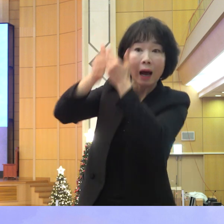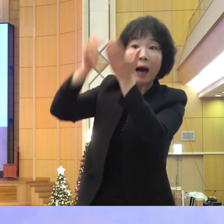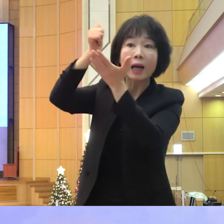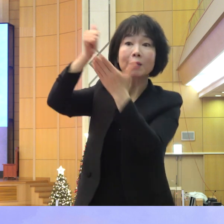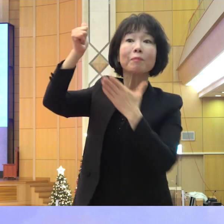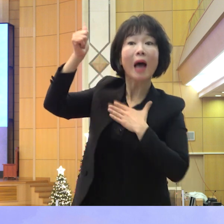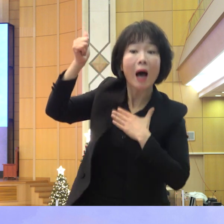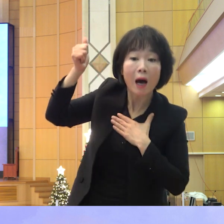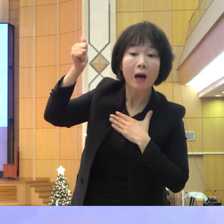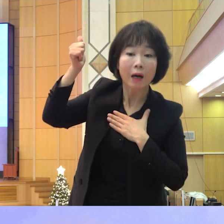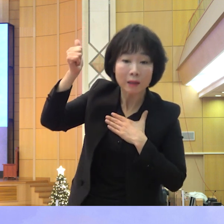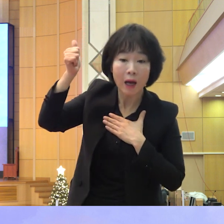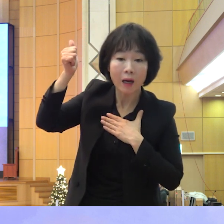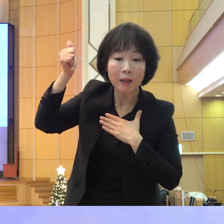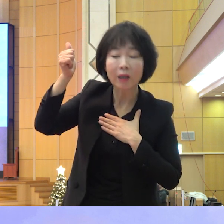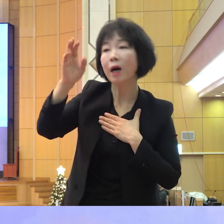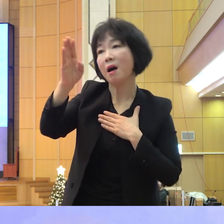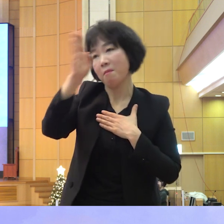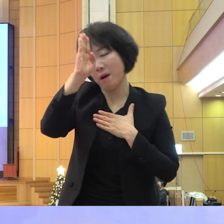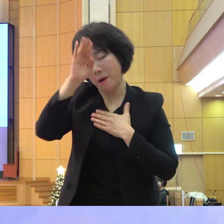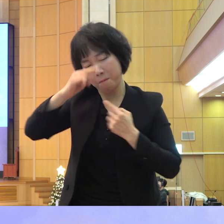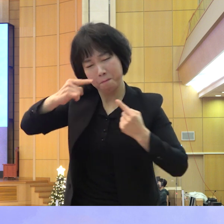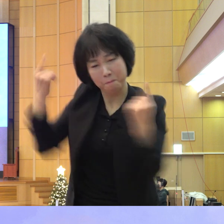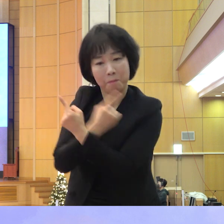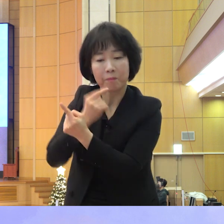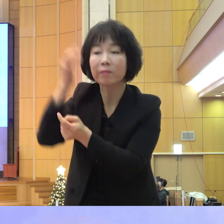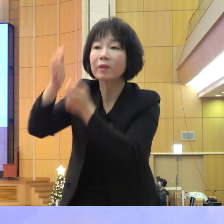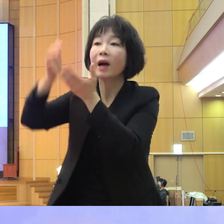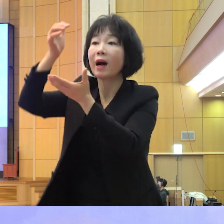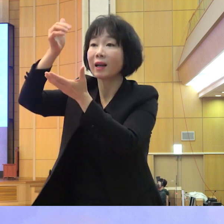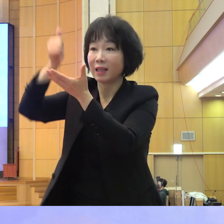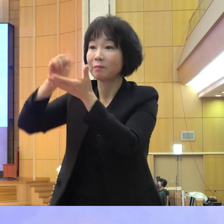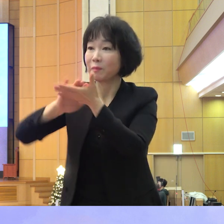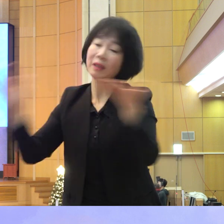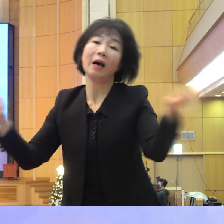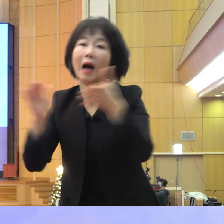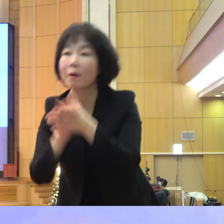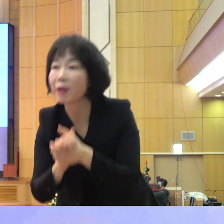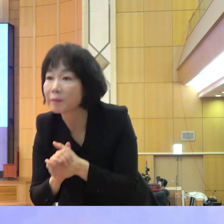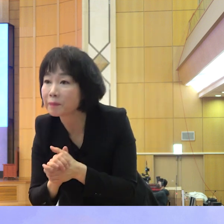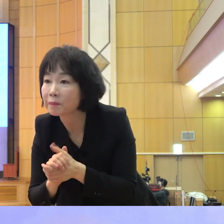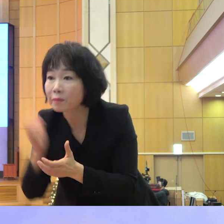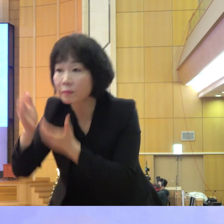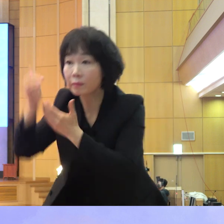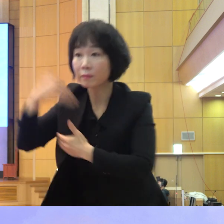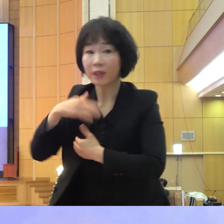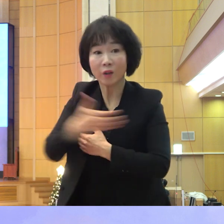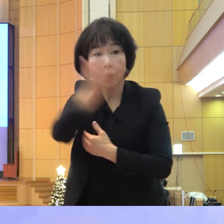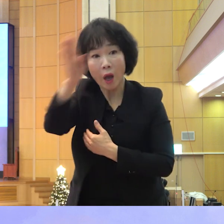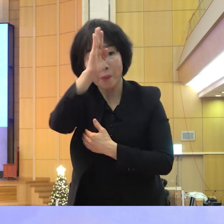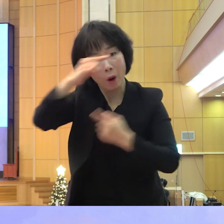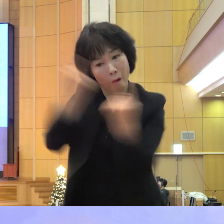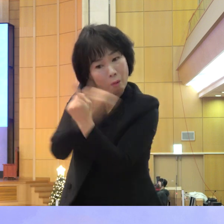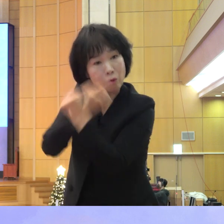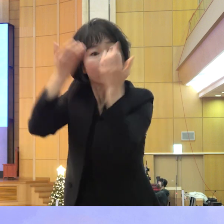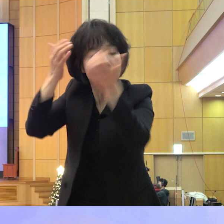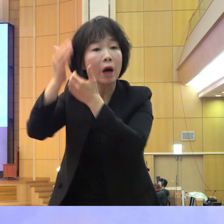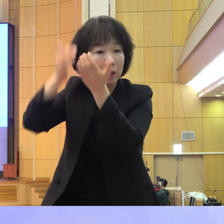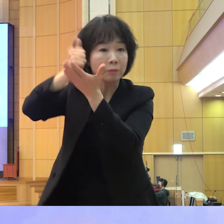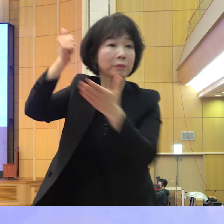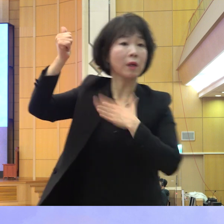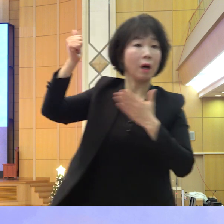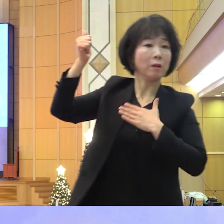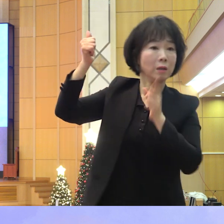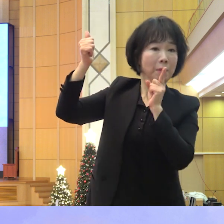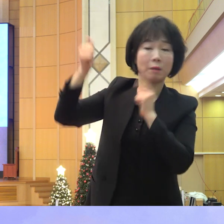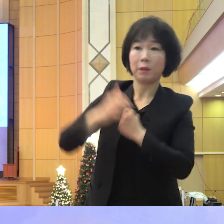나는 이 말은 하나님이 자신을 가리켜 말하는 거예요. 나는 이 말은 하나님은 너희를 치료하는 여호와임이니라.